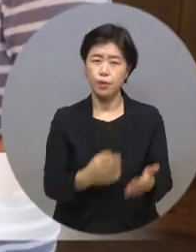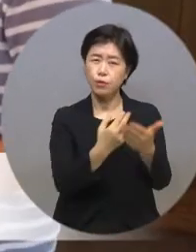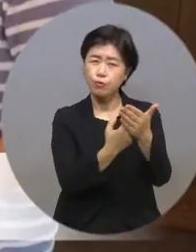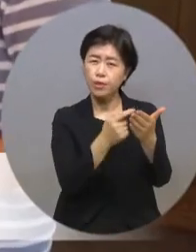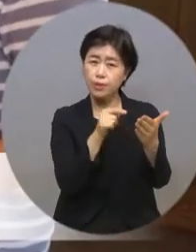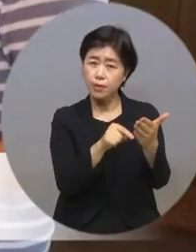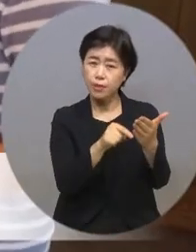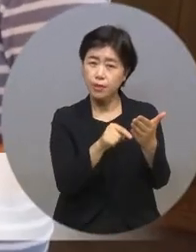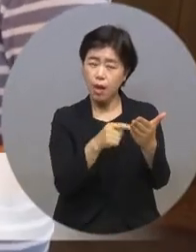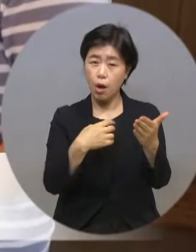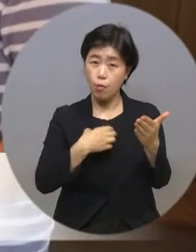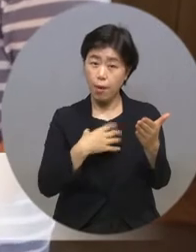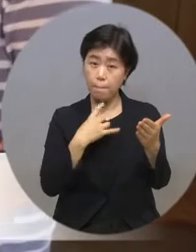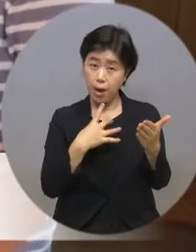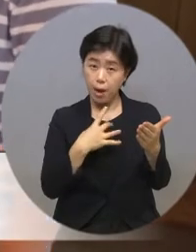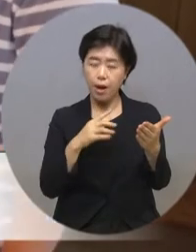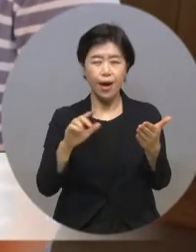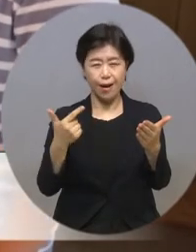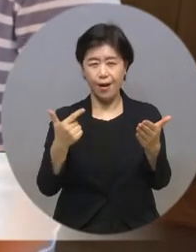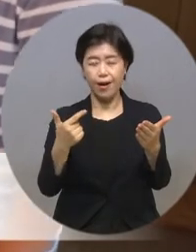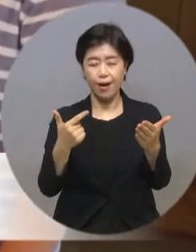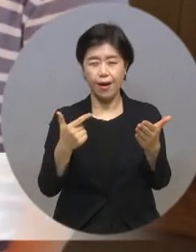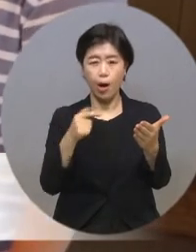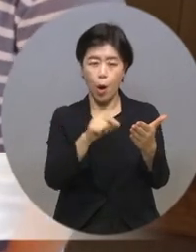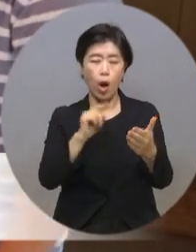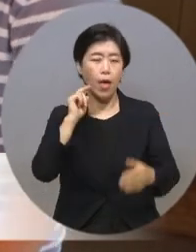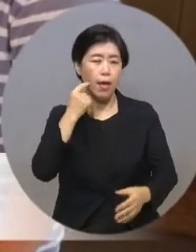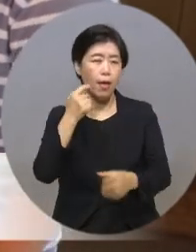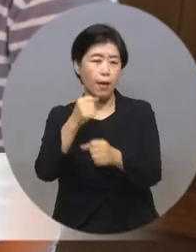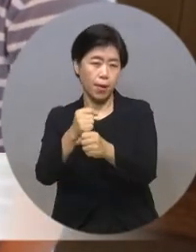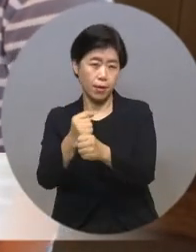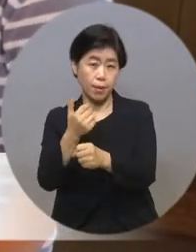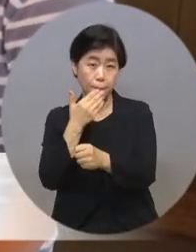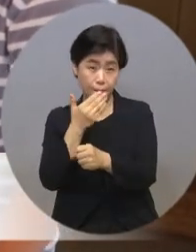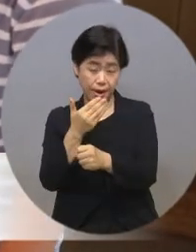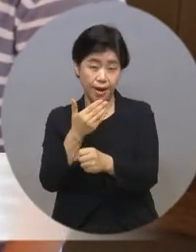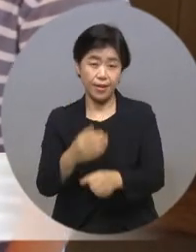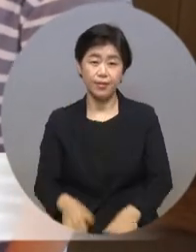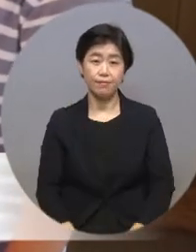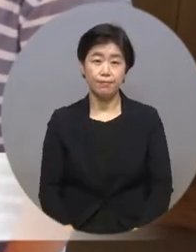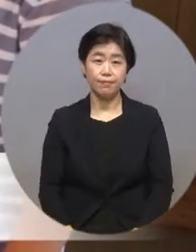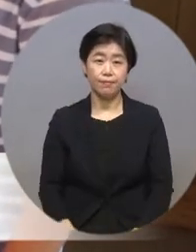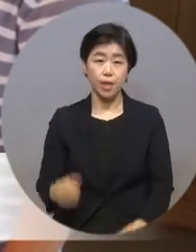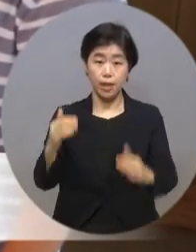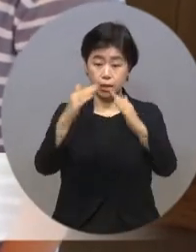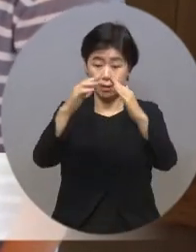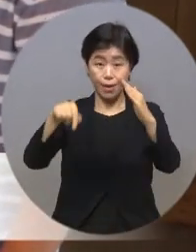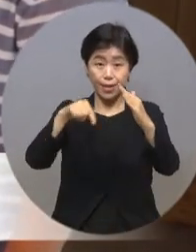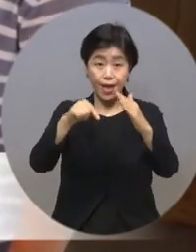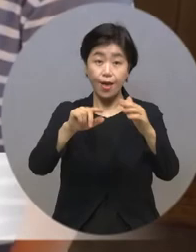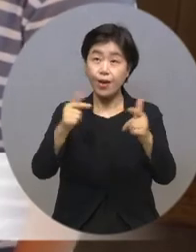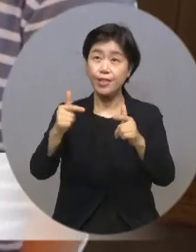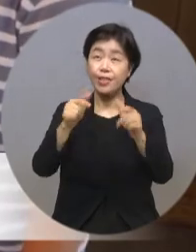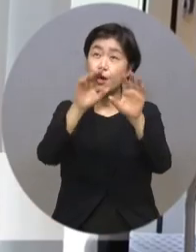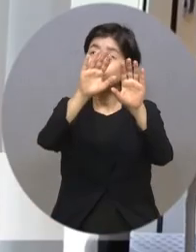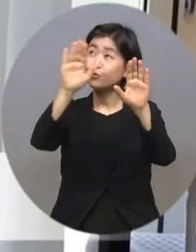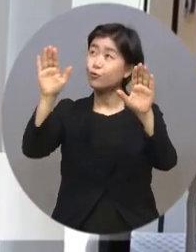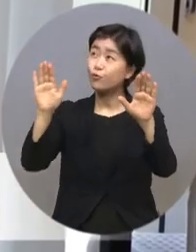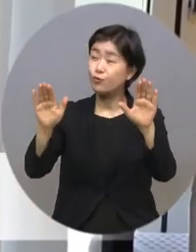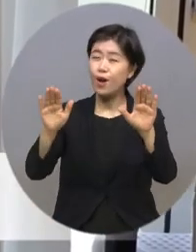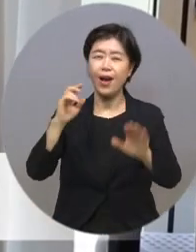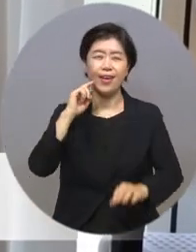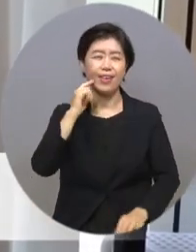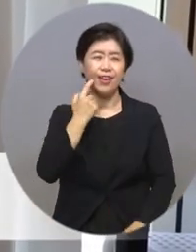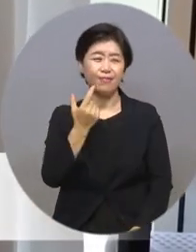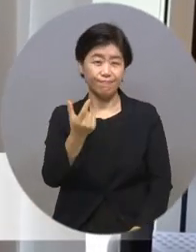꼭 위험한 것만이 아니라 작품으로도 이렇게 탄생할 수 있고 집안에서도 하나 툭 무심하게